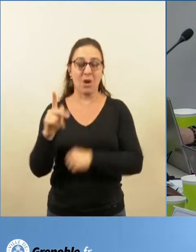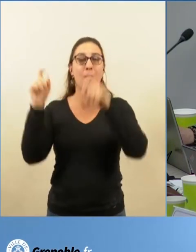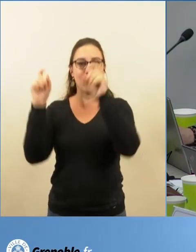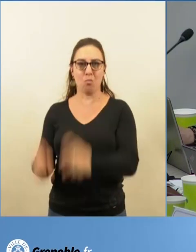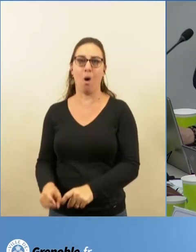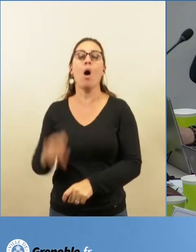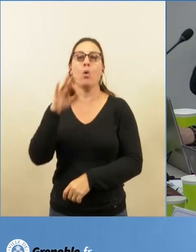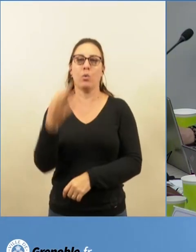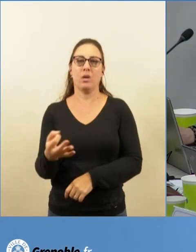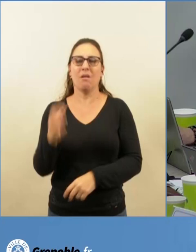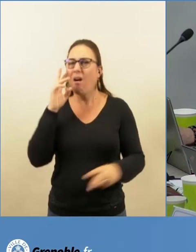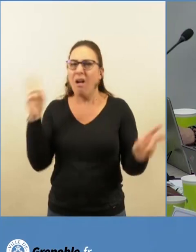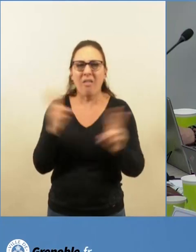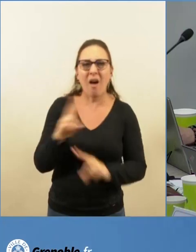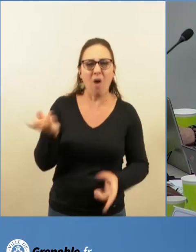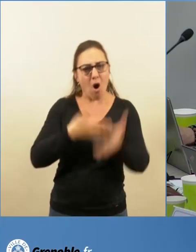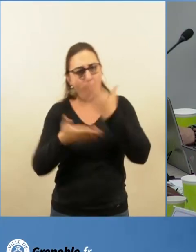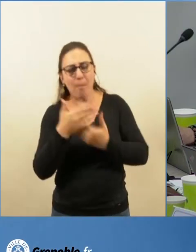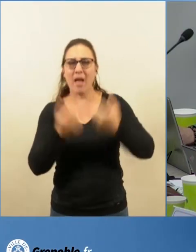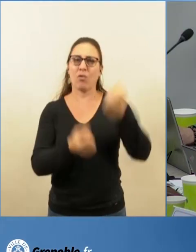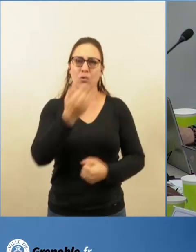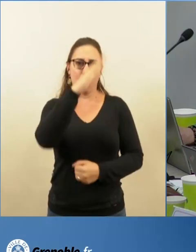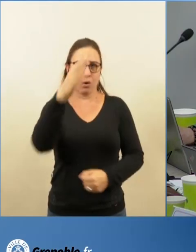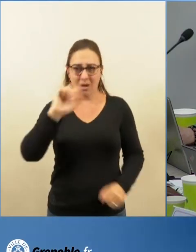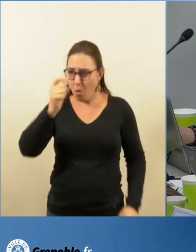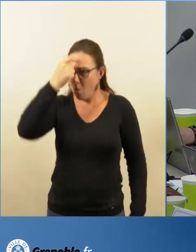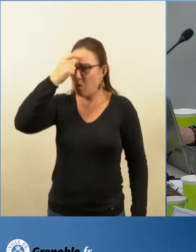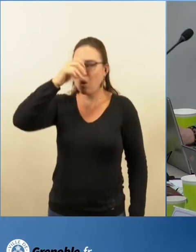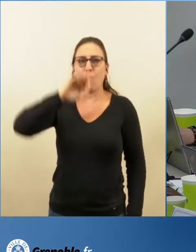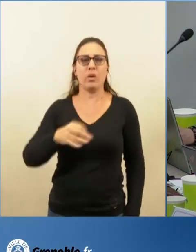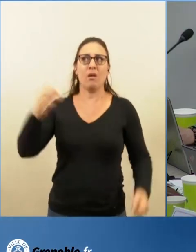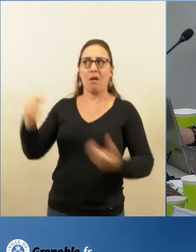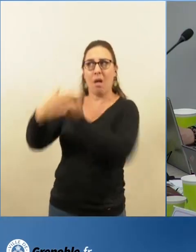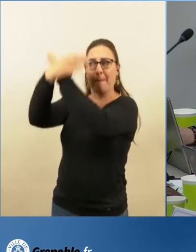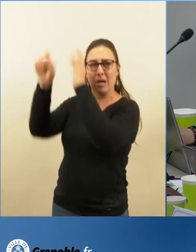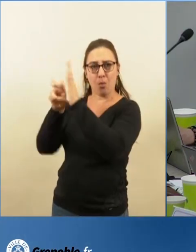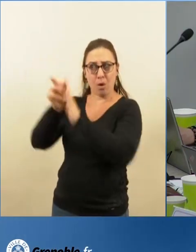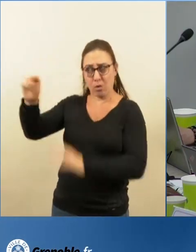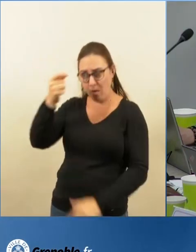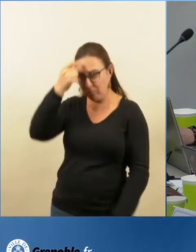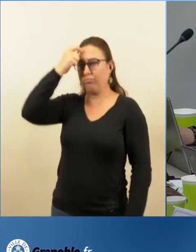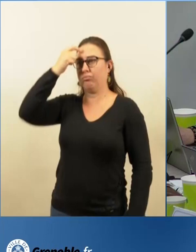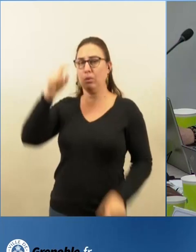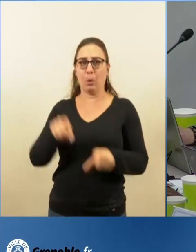pas effectivement en changeant de véhicules on en a tous conscience et la métropole de Grenoble aussi